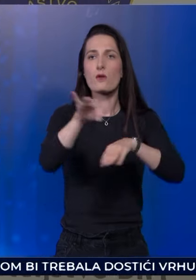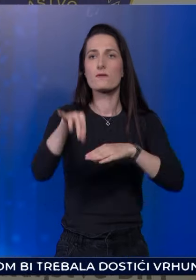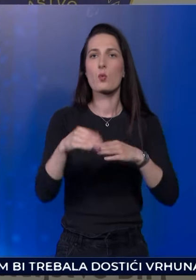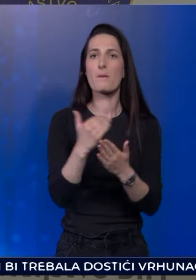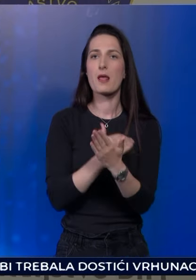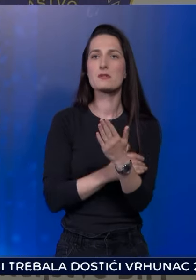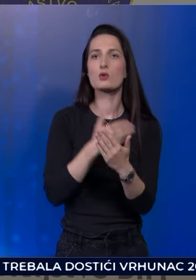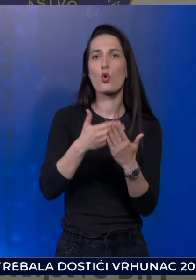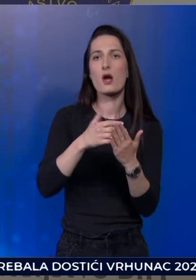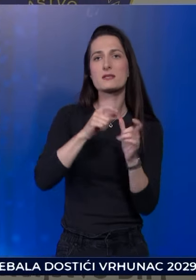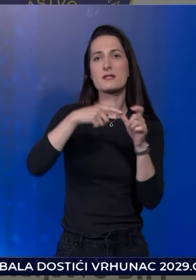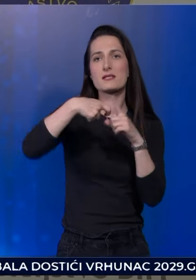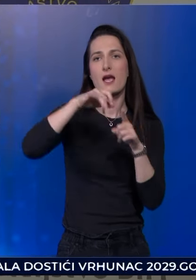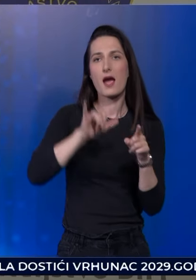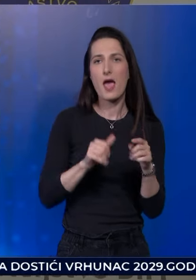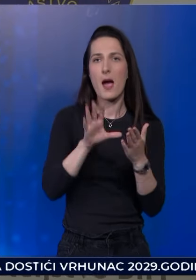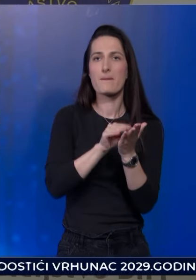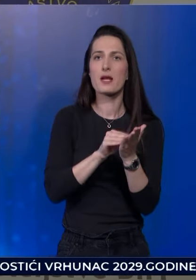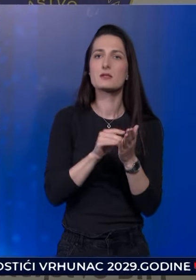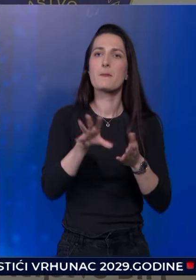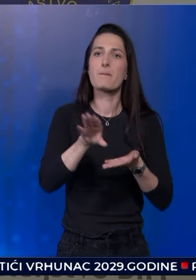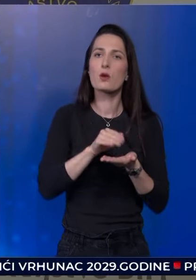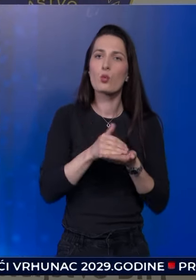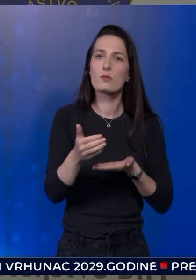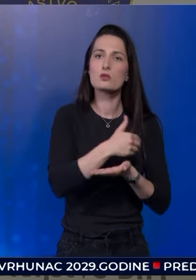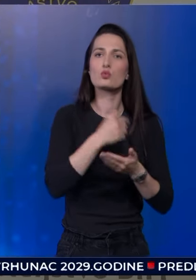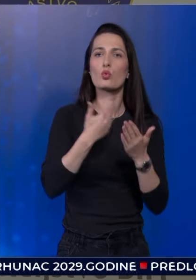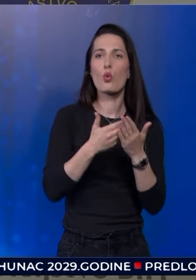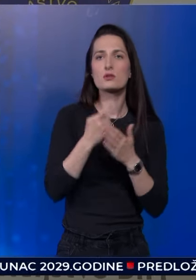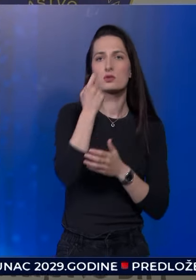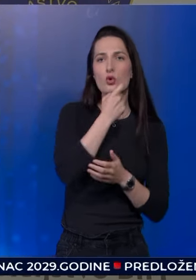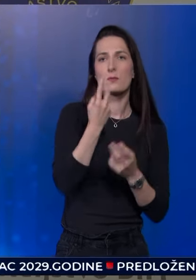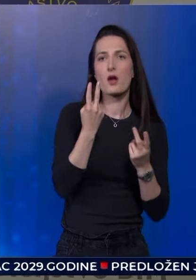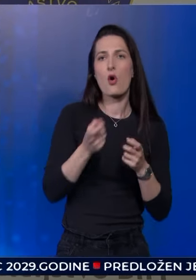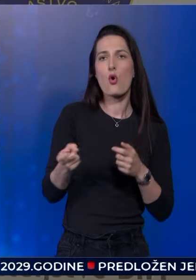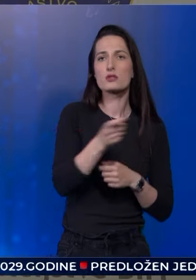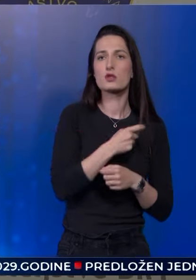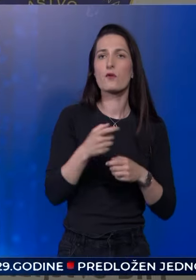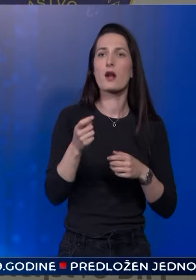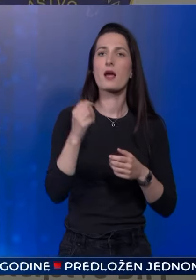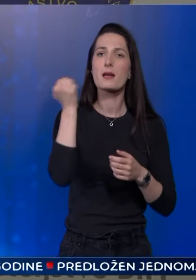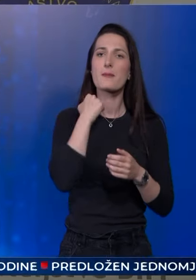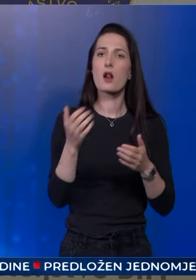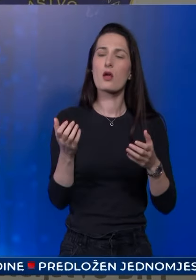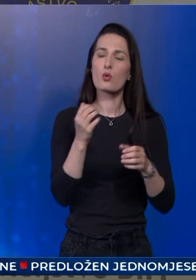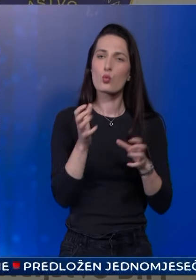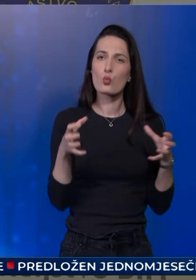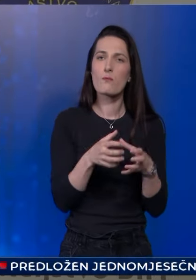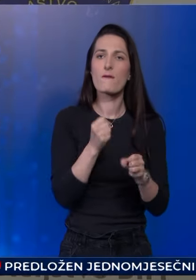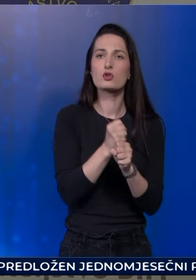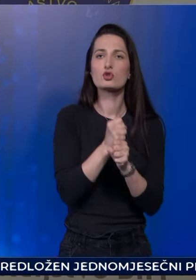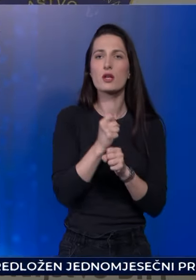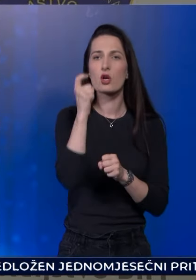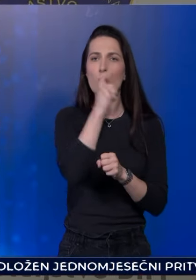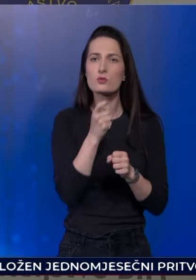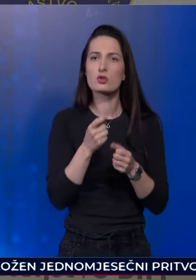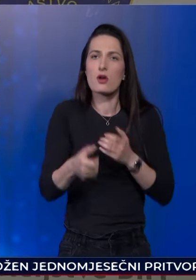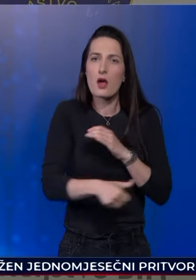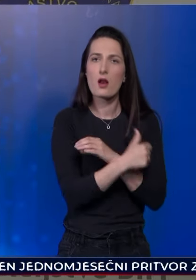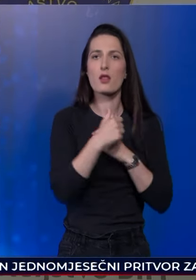dokazi da su osumnjičeni kao organizirana kriminalna skupina duži vremenski period vršili krijumčarenje opojnih droga na području Bosne i Hercegovine, Crne Gore i